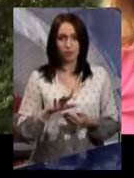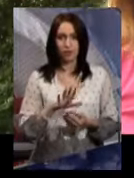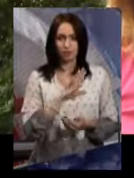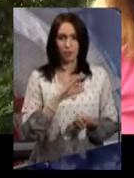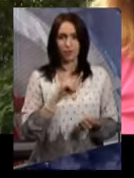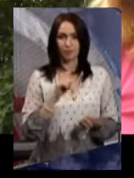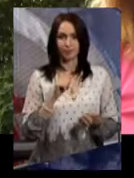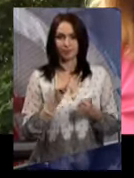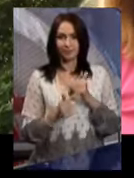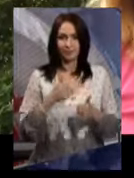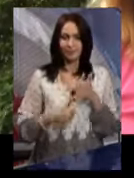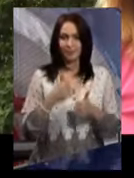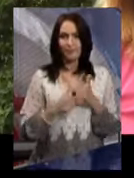з